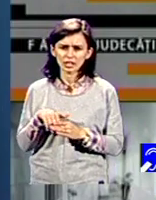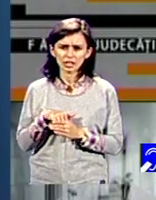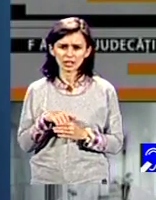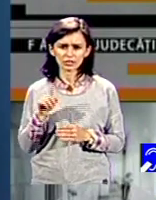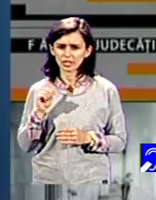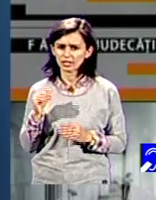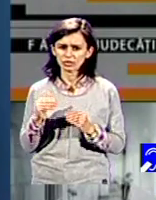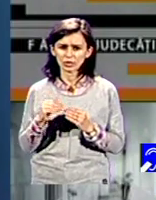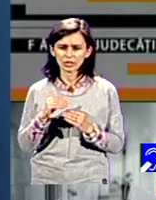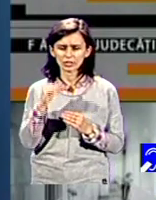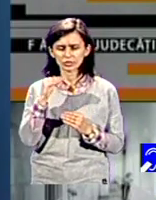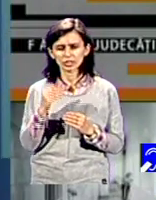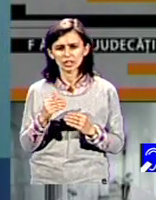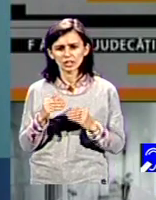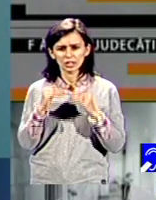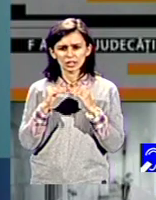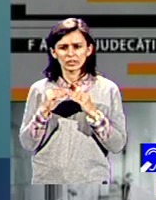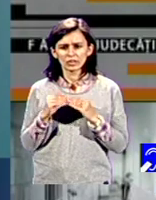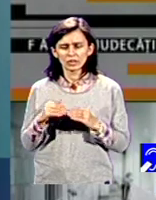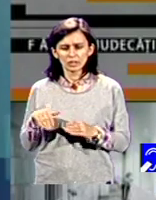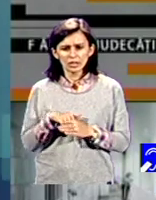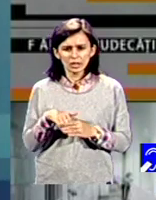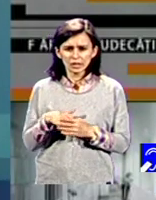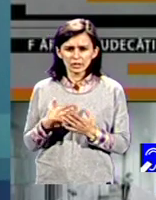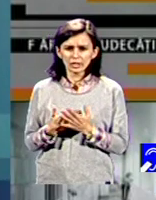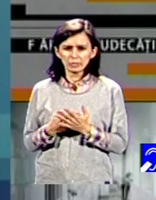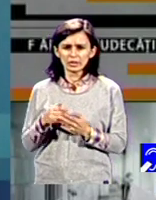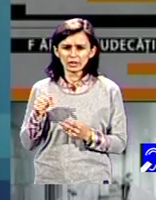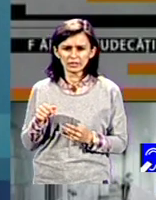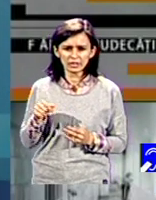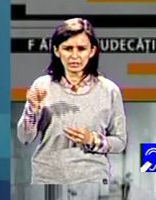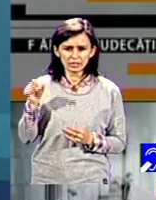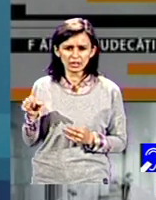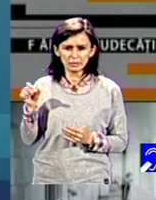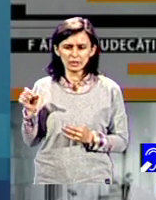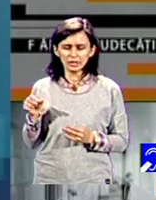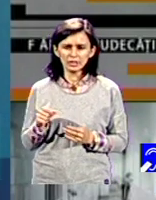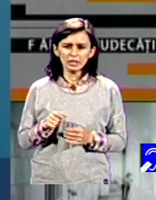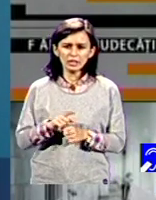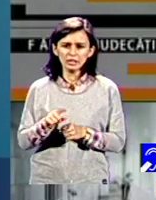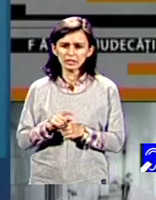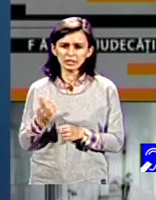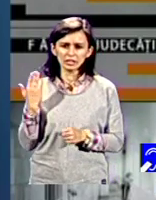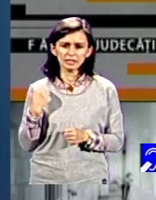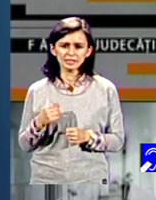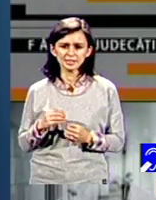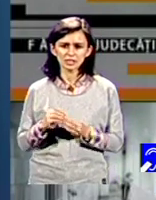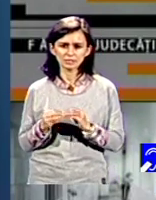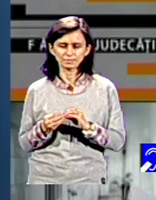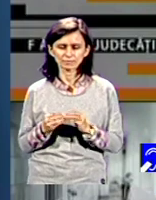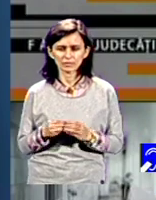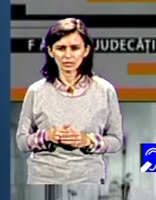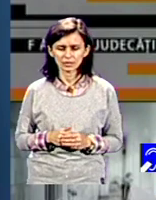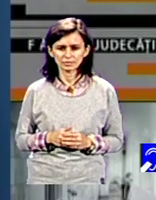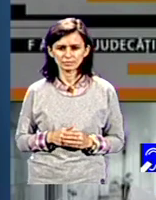angajabilitatii în România pentru această categorie de persoane din potrivă cumva lucruri au fost și mai complicate Vine ea această